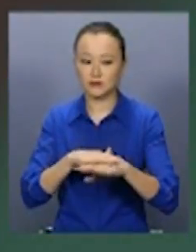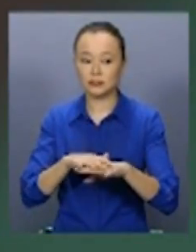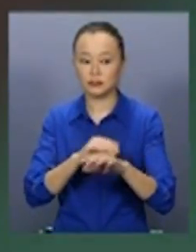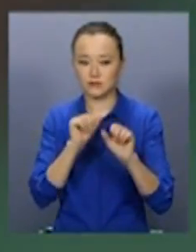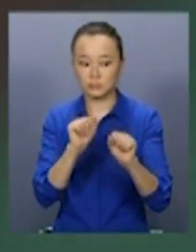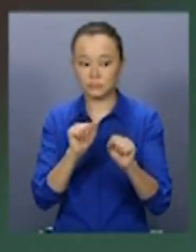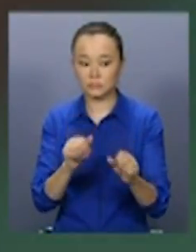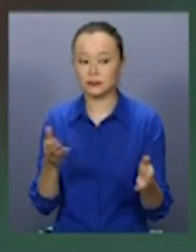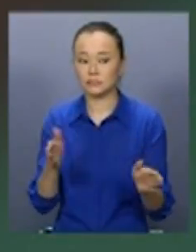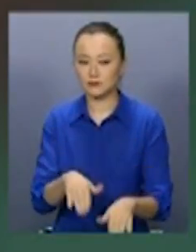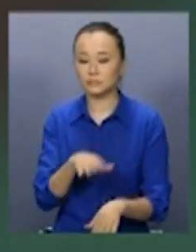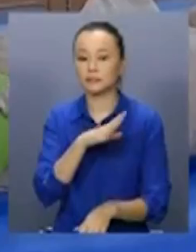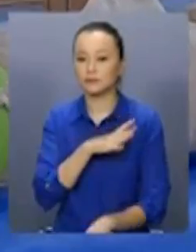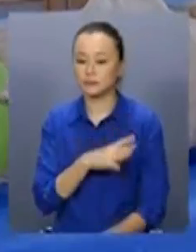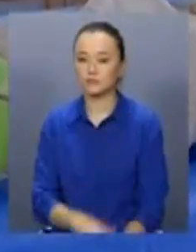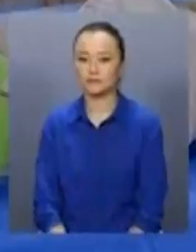адамды.